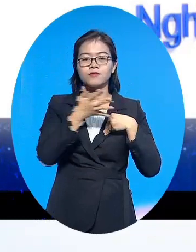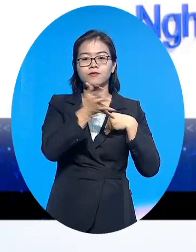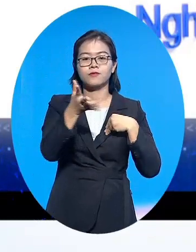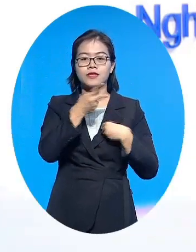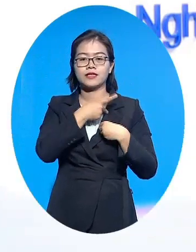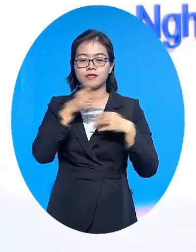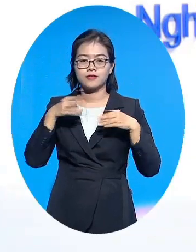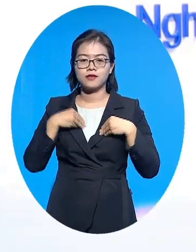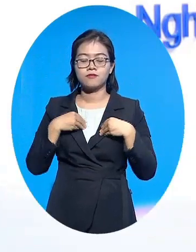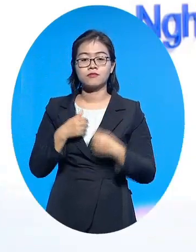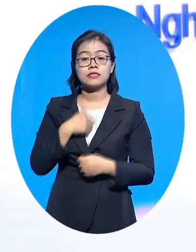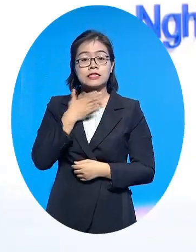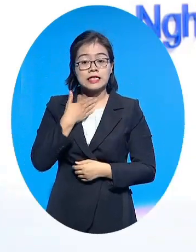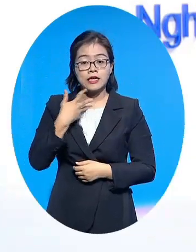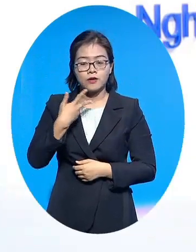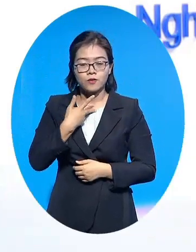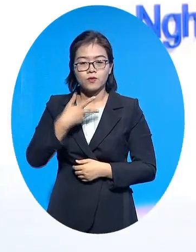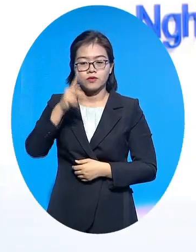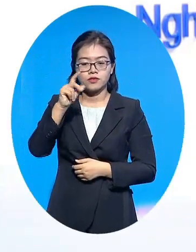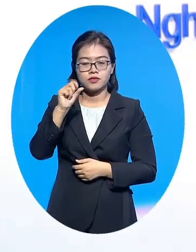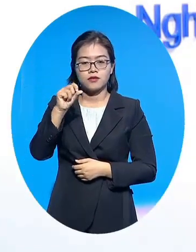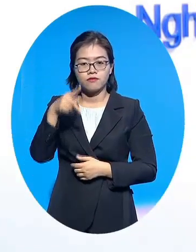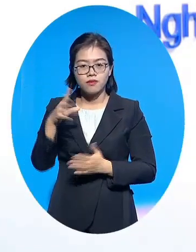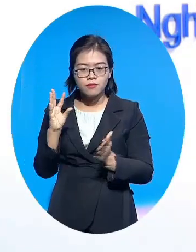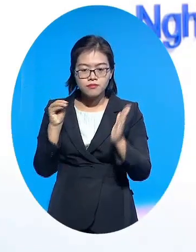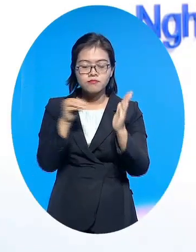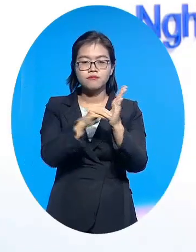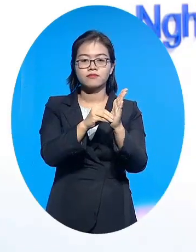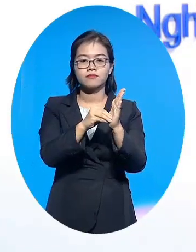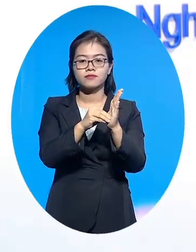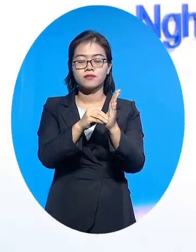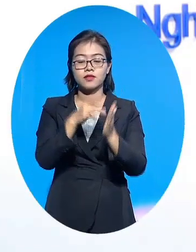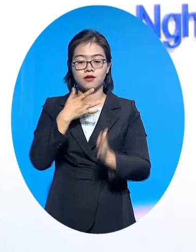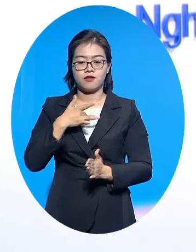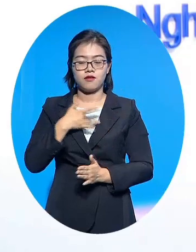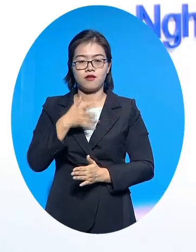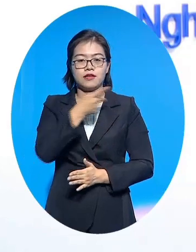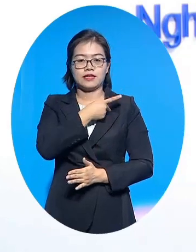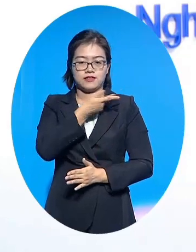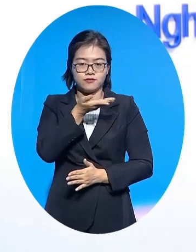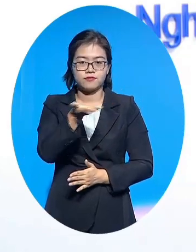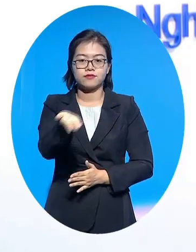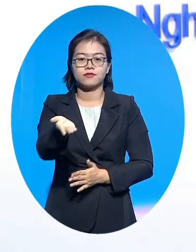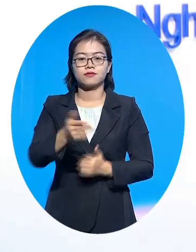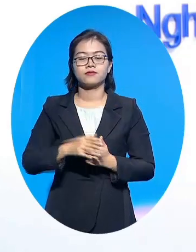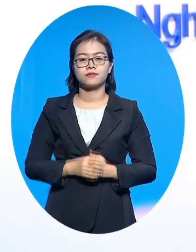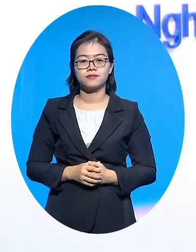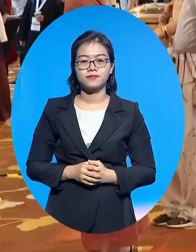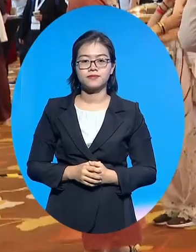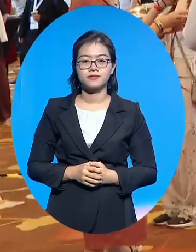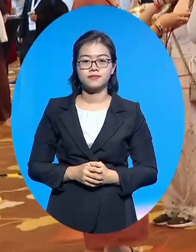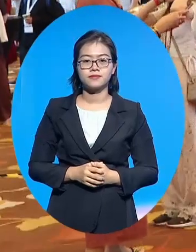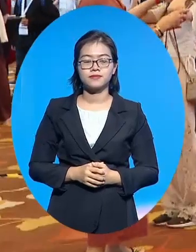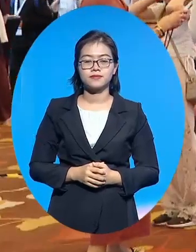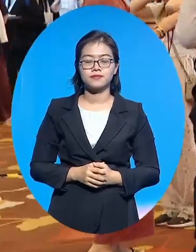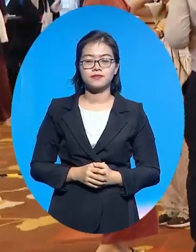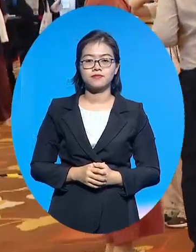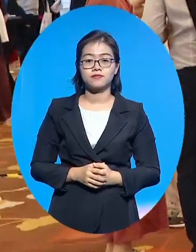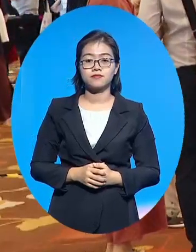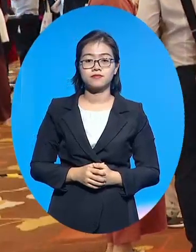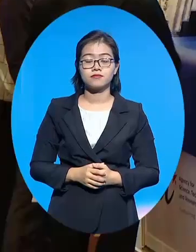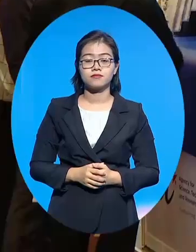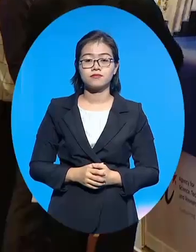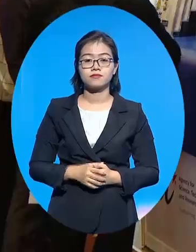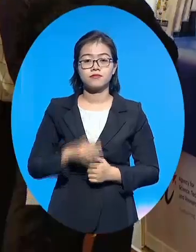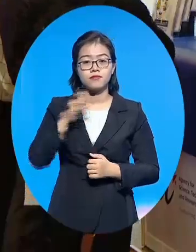khát khao của mình vào trong sản phẩm để mang lại lợi ích tốt nhất cho người tiêu dùng và đó là điều chúng tôi được ghi nhận trong cái giải thưởng ngày hôm nay giải Công nghiệp